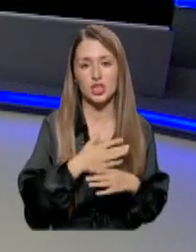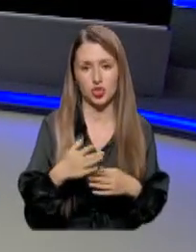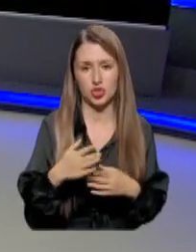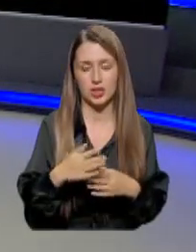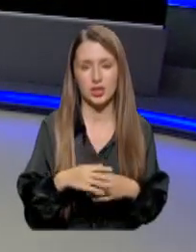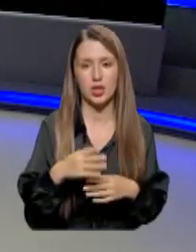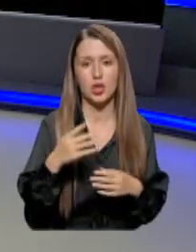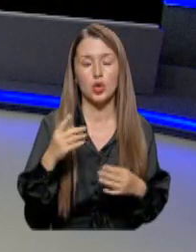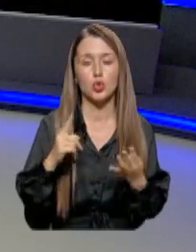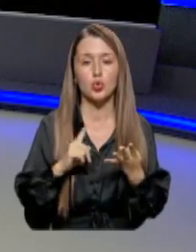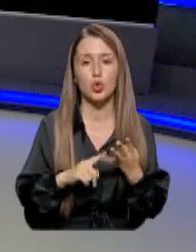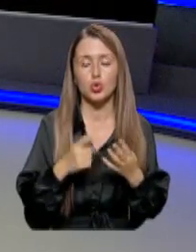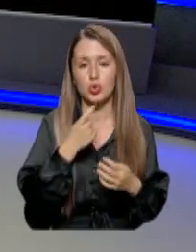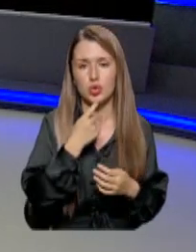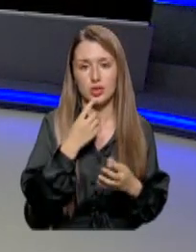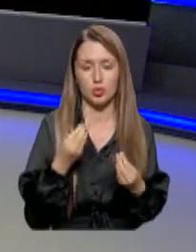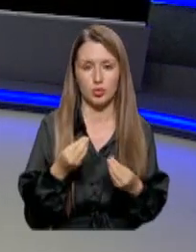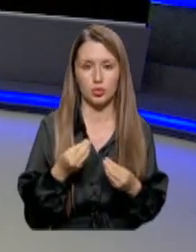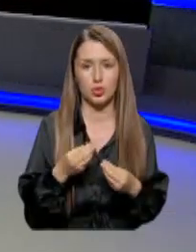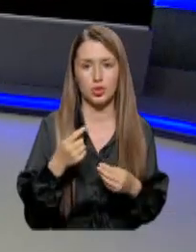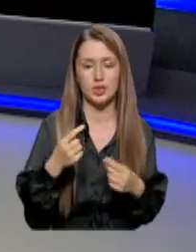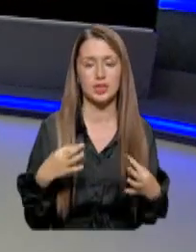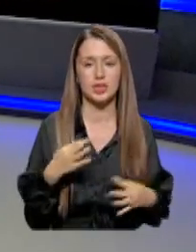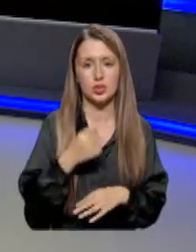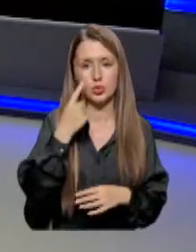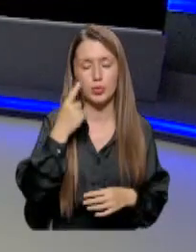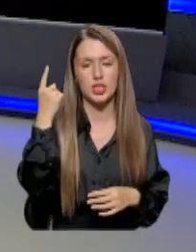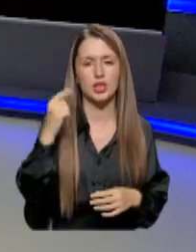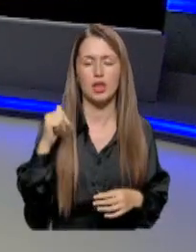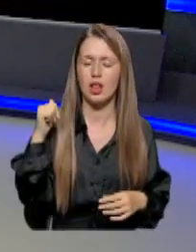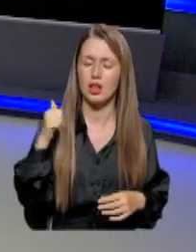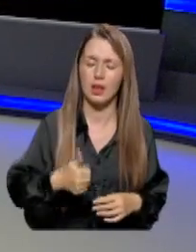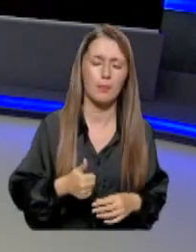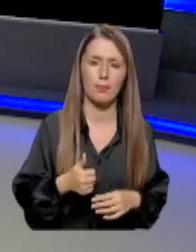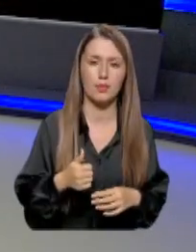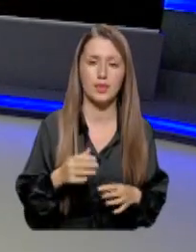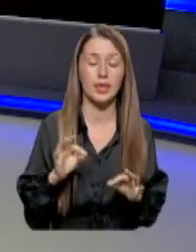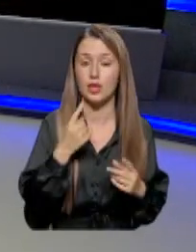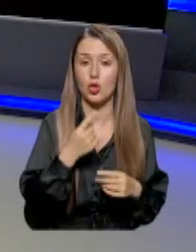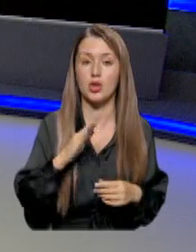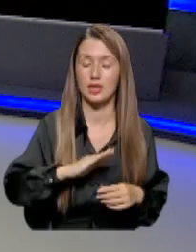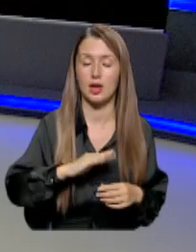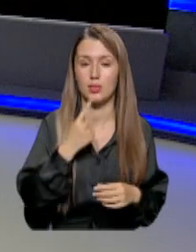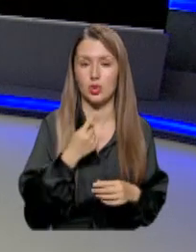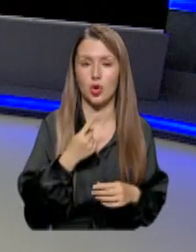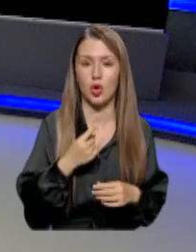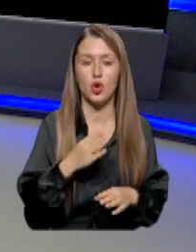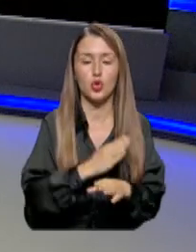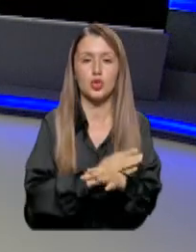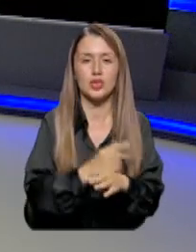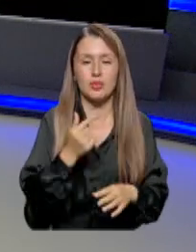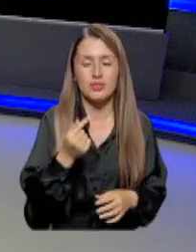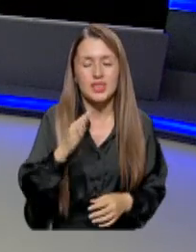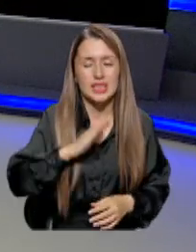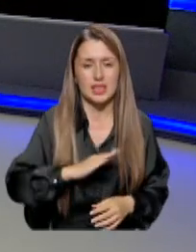oldu. 4. yıl dönümü. Peki Sayın Cumhurbaşkanı her defasında ne diyor? Sabredin diyor. Yurttaşından biraz daha